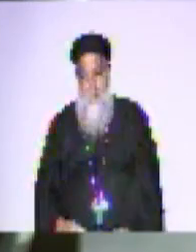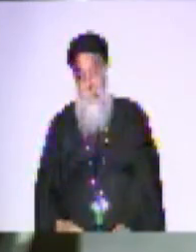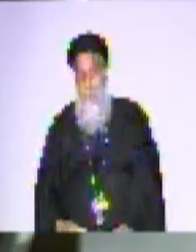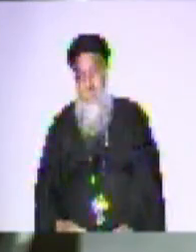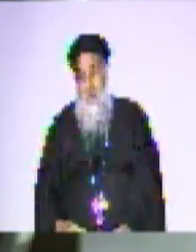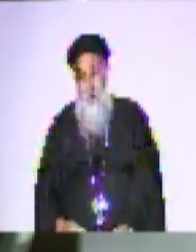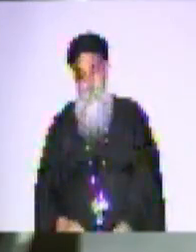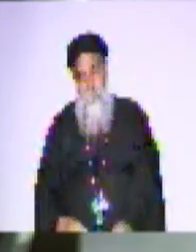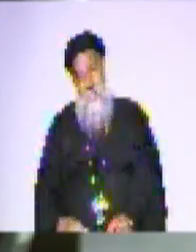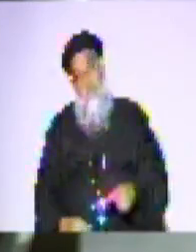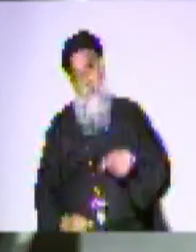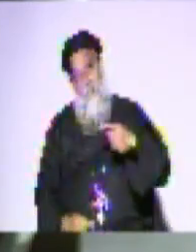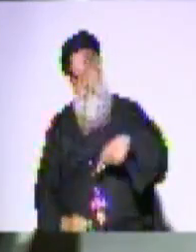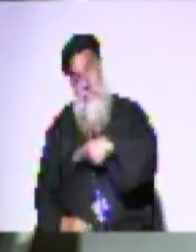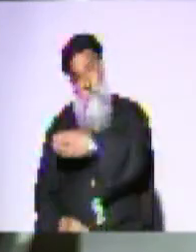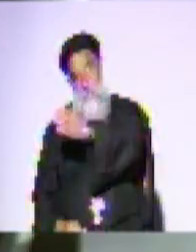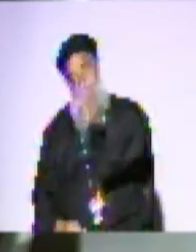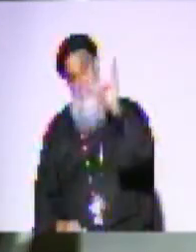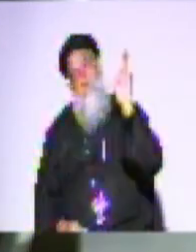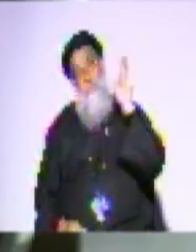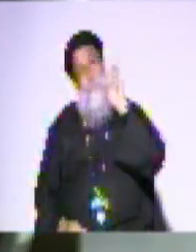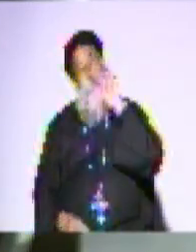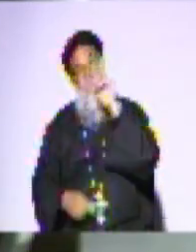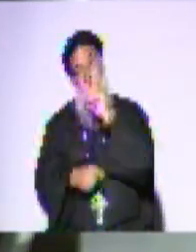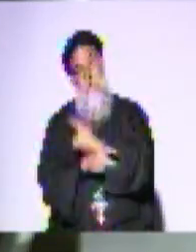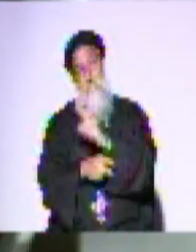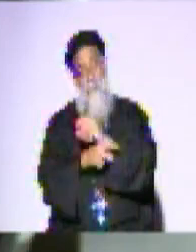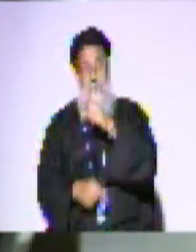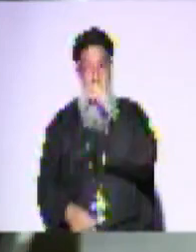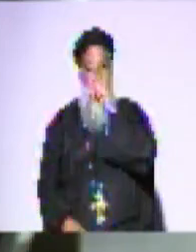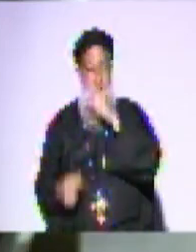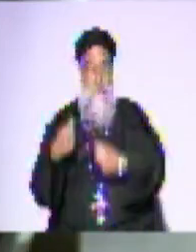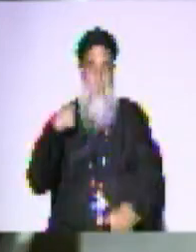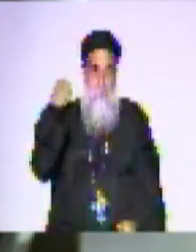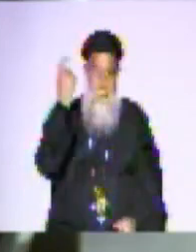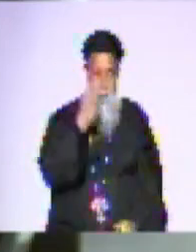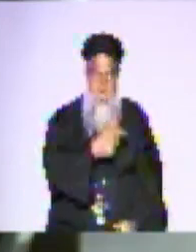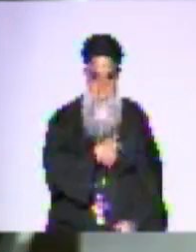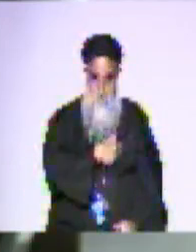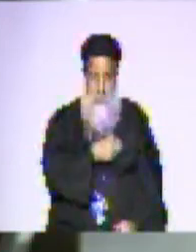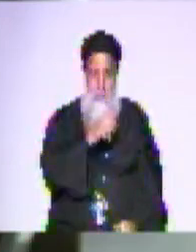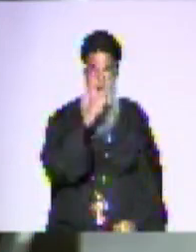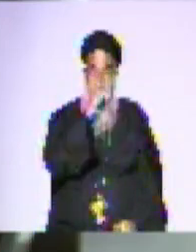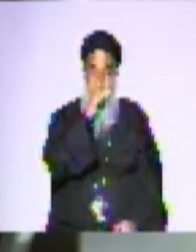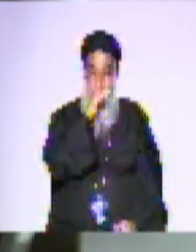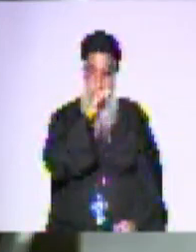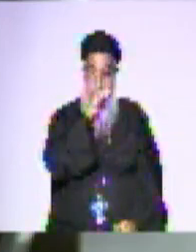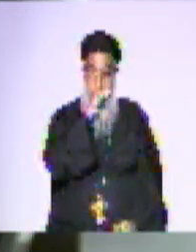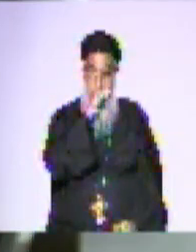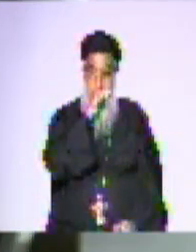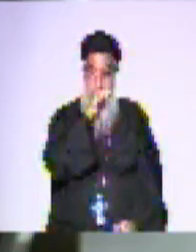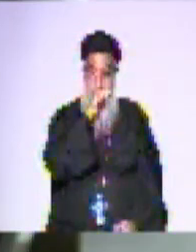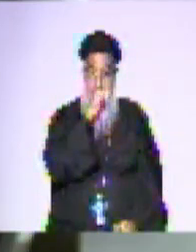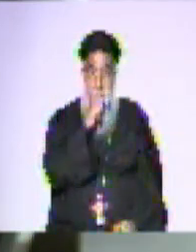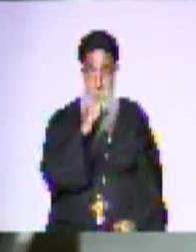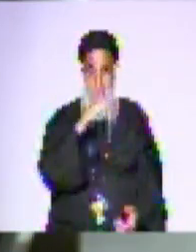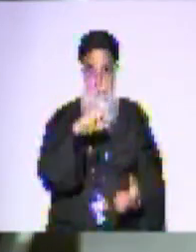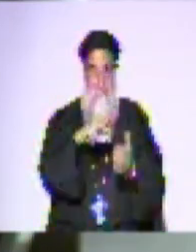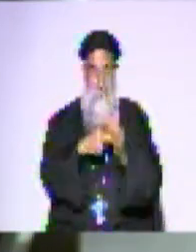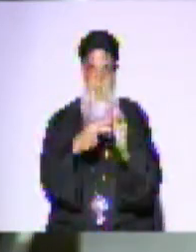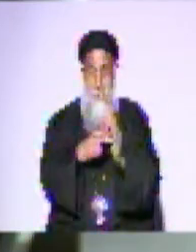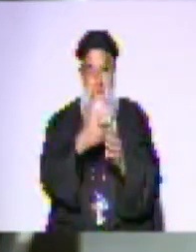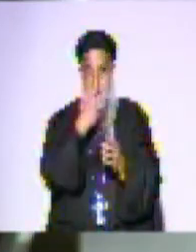احنا دائما في لما بنتكلم على الأسرار بنقول ان الأسرار مجال لعمل